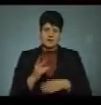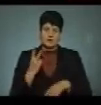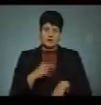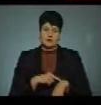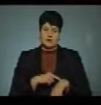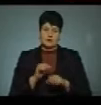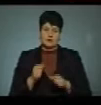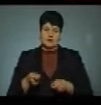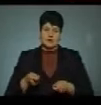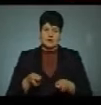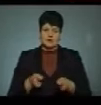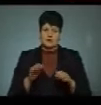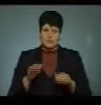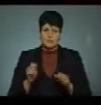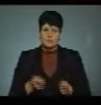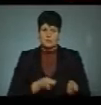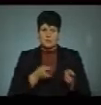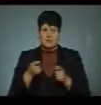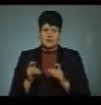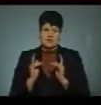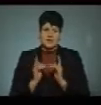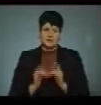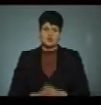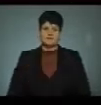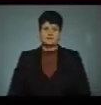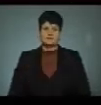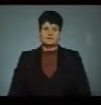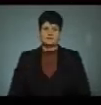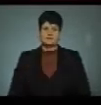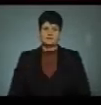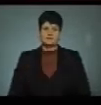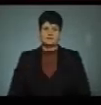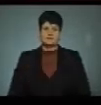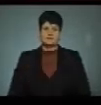дві години перебувати на каталці, аж потім ми їх можемо перекласти на ліжко.